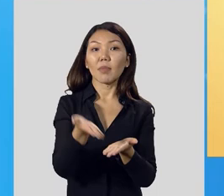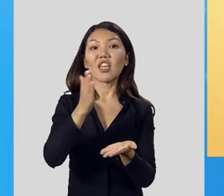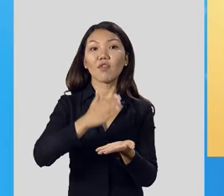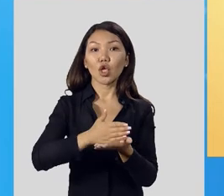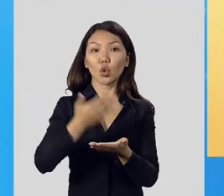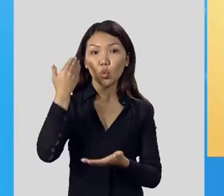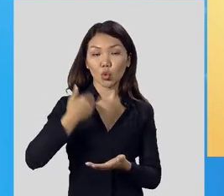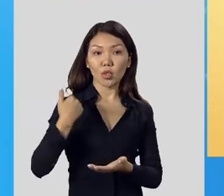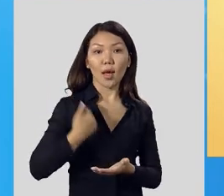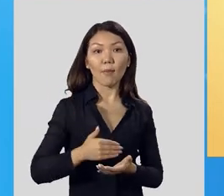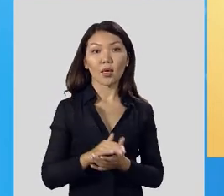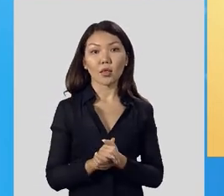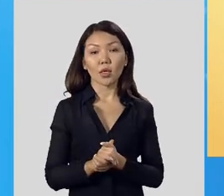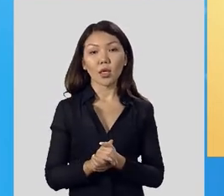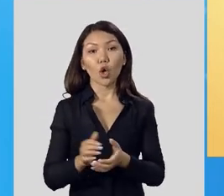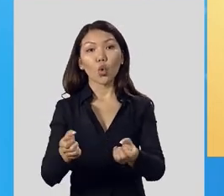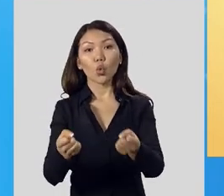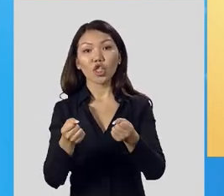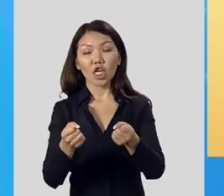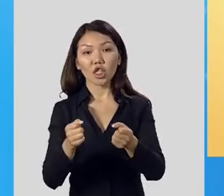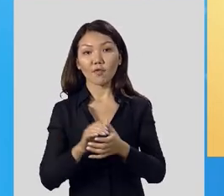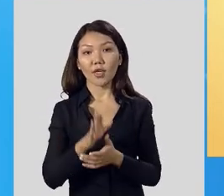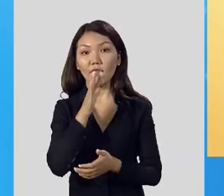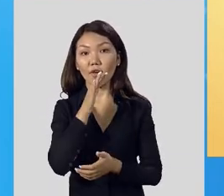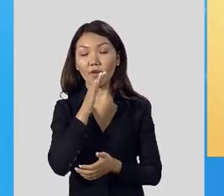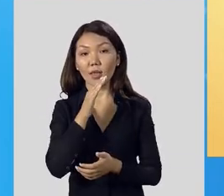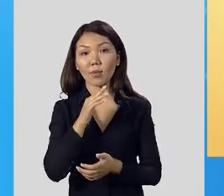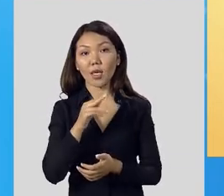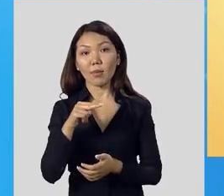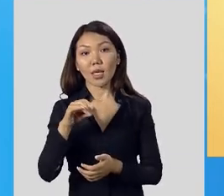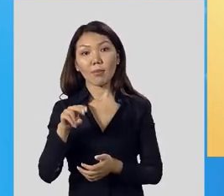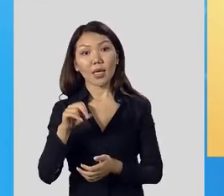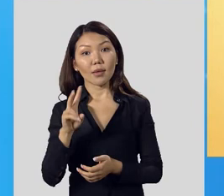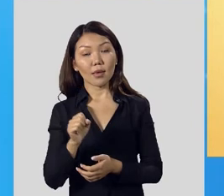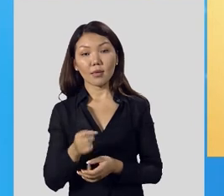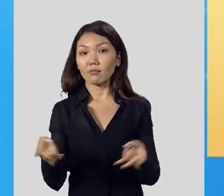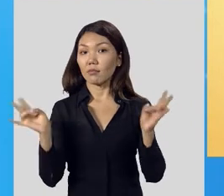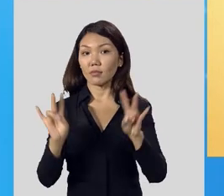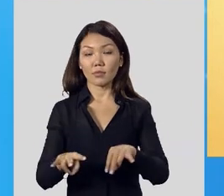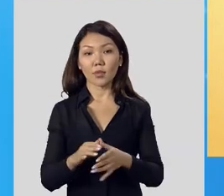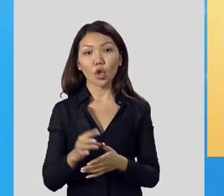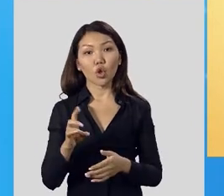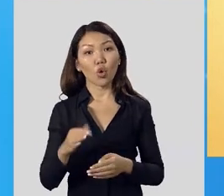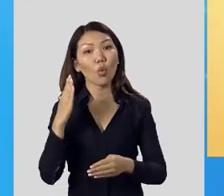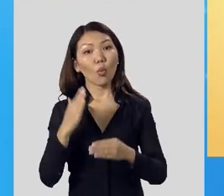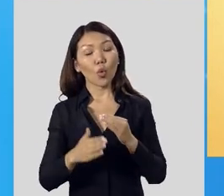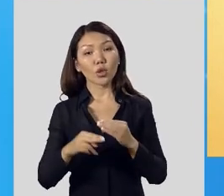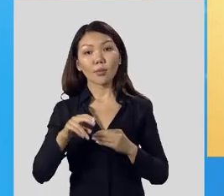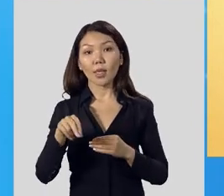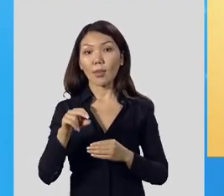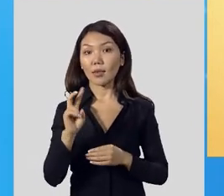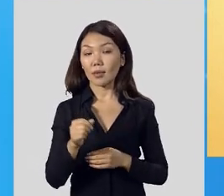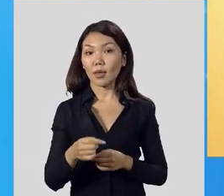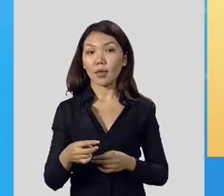Удерживать его во время эпилептического приступа не следует, но после приступа обязательно